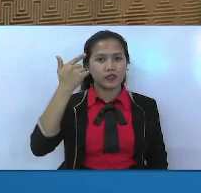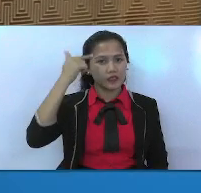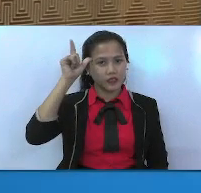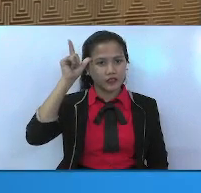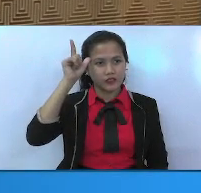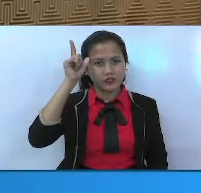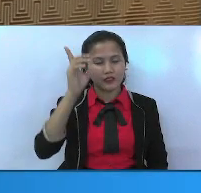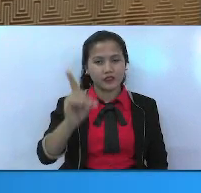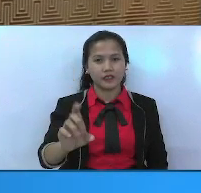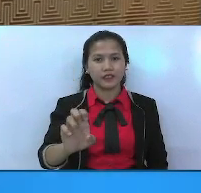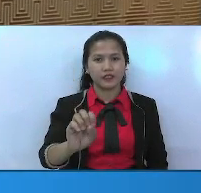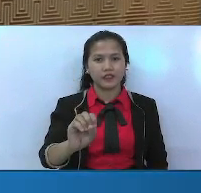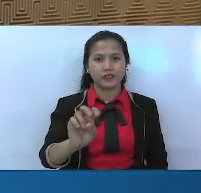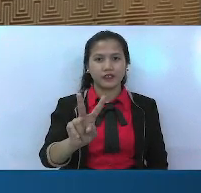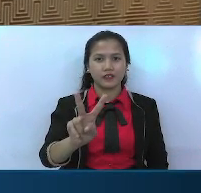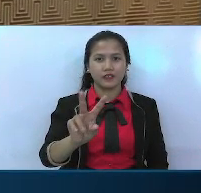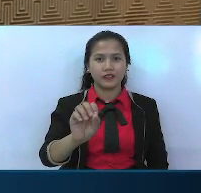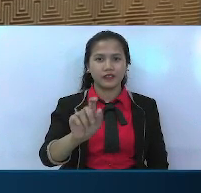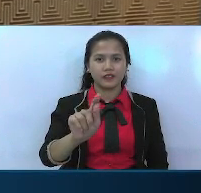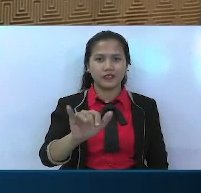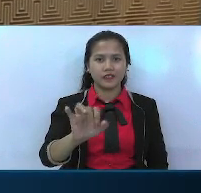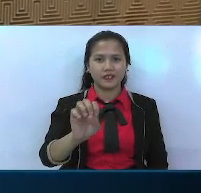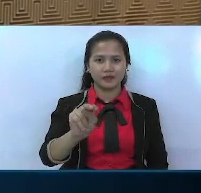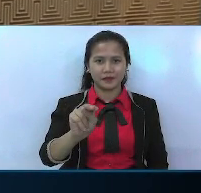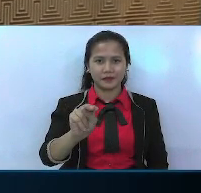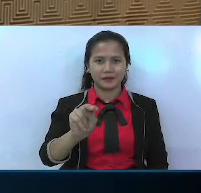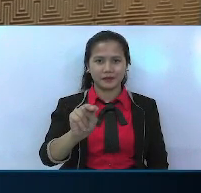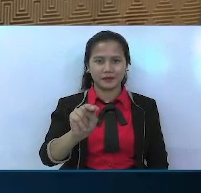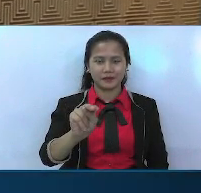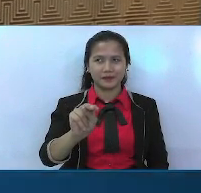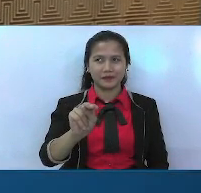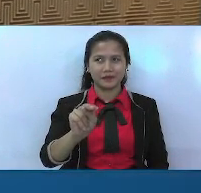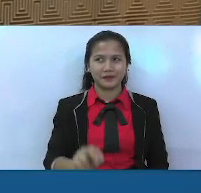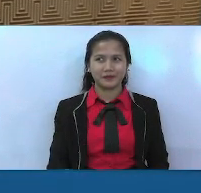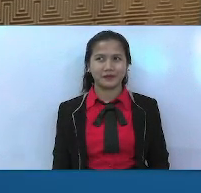yun? Oh, para sa mga team focus, baka hindi pa kayo nagbabasa. Hindi, ito na nga. Baka hindi pa kayo nagbabasa.